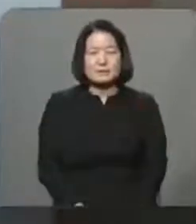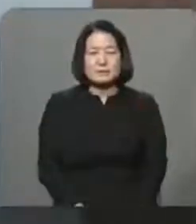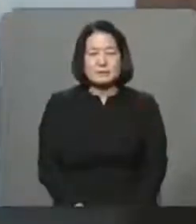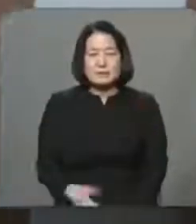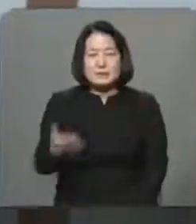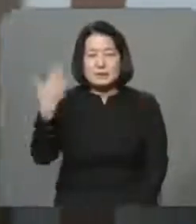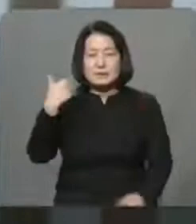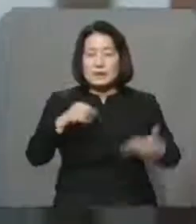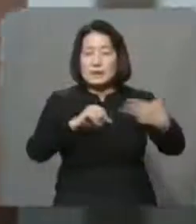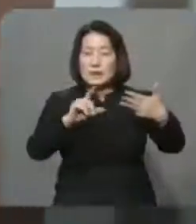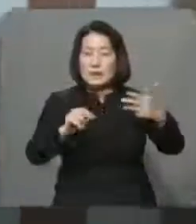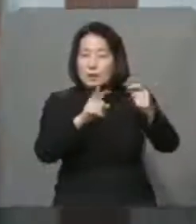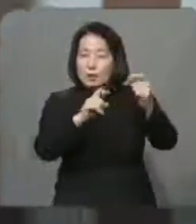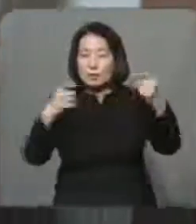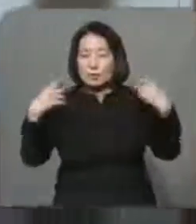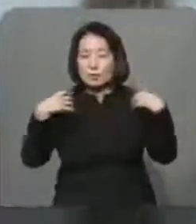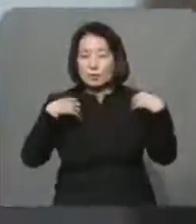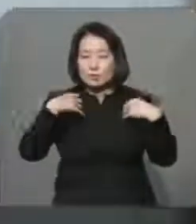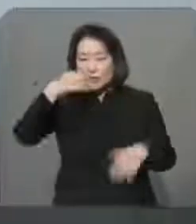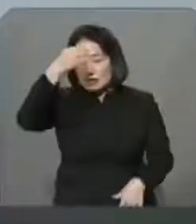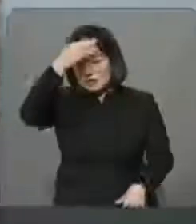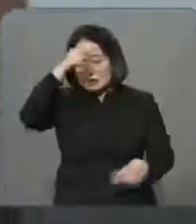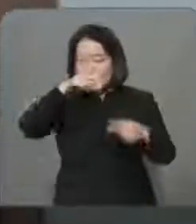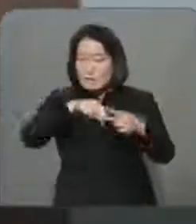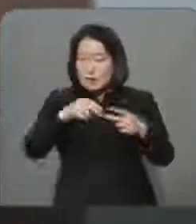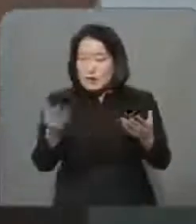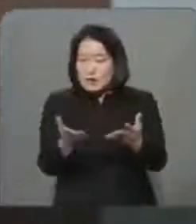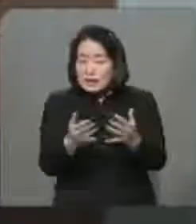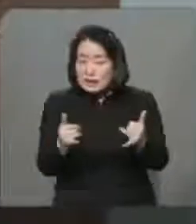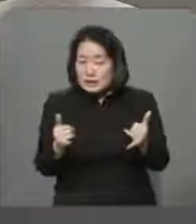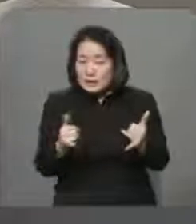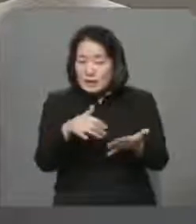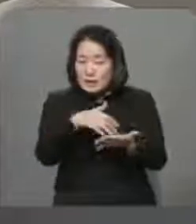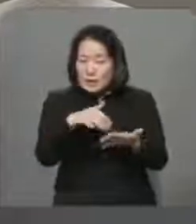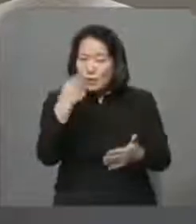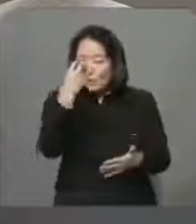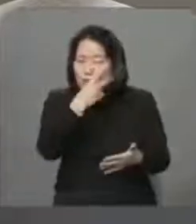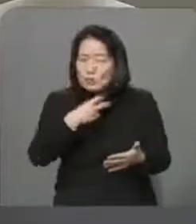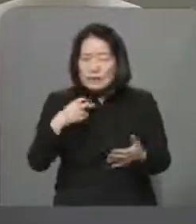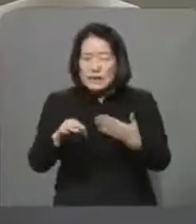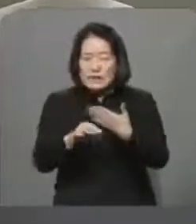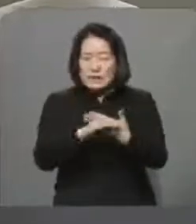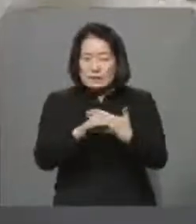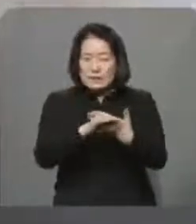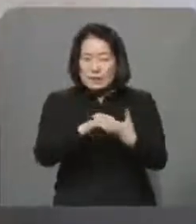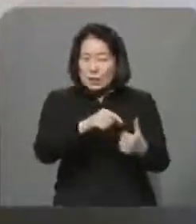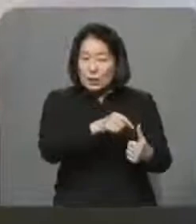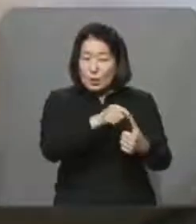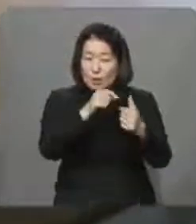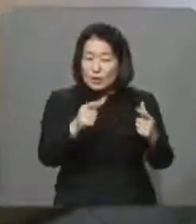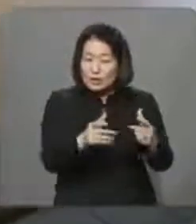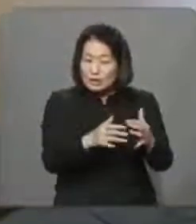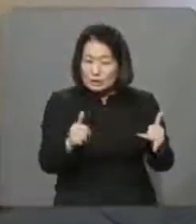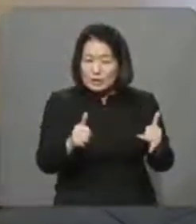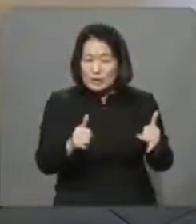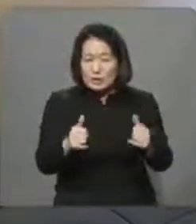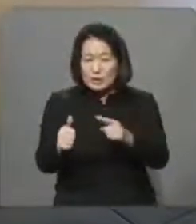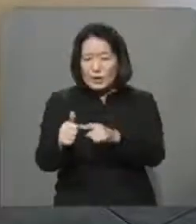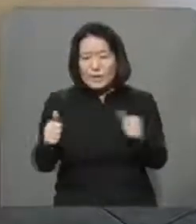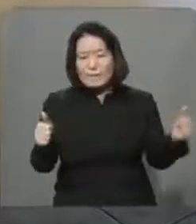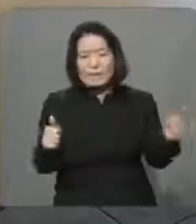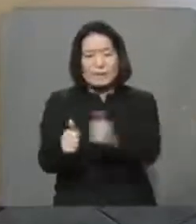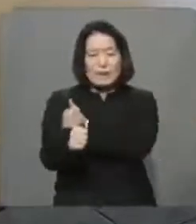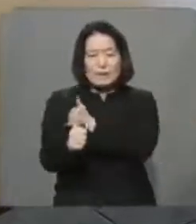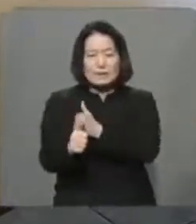지난 8월에는 고성군 농업기술센터 직원이 통계조사원으로 임시 고용된 주민에게 폭행을 당해 휴직에